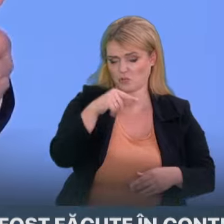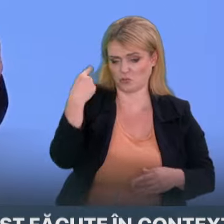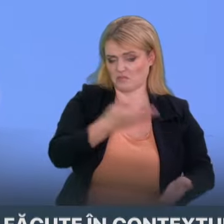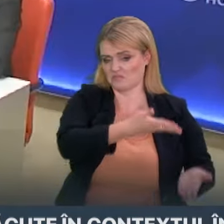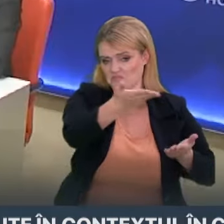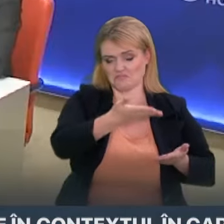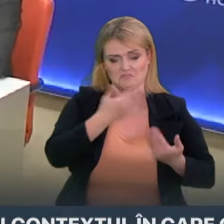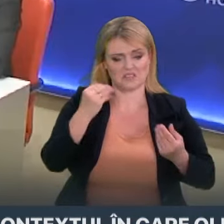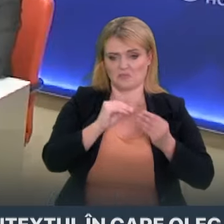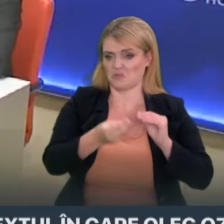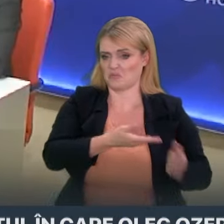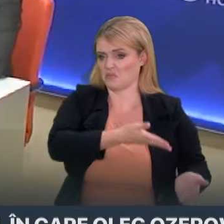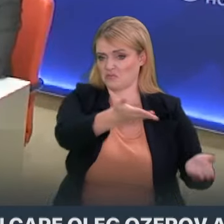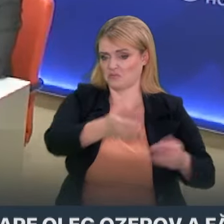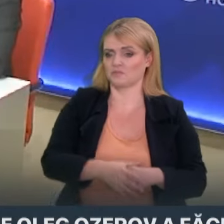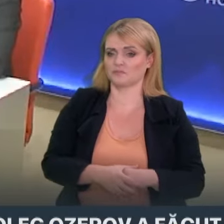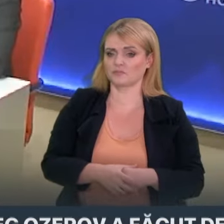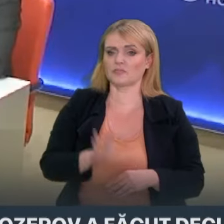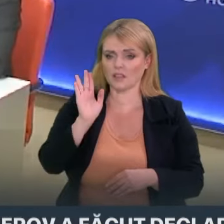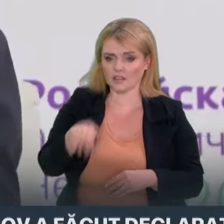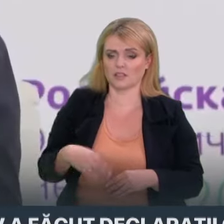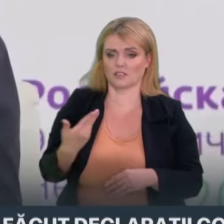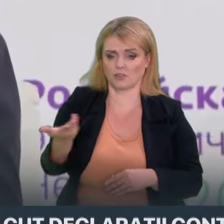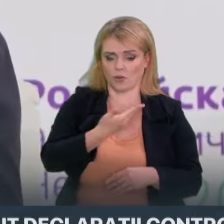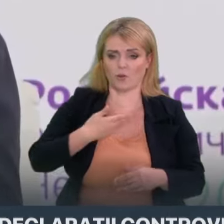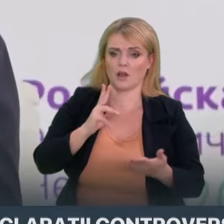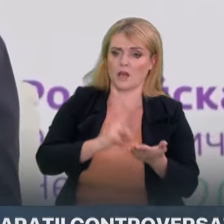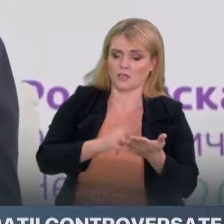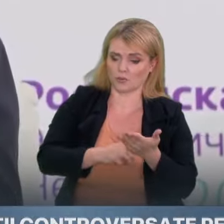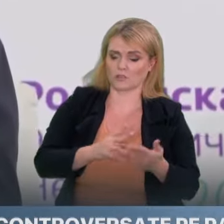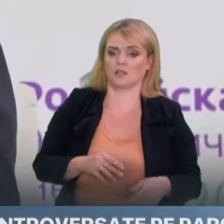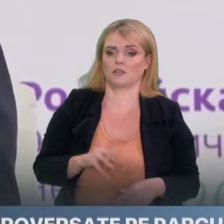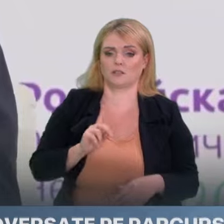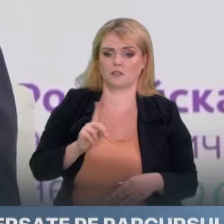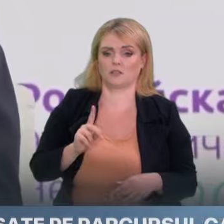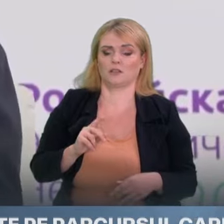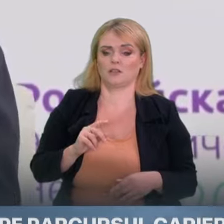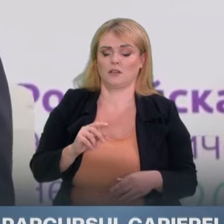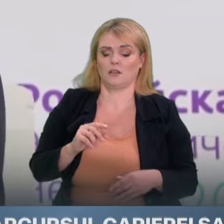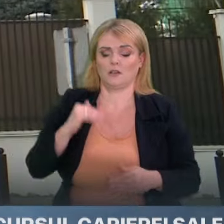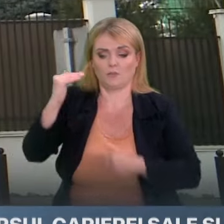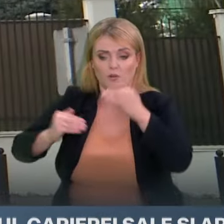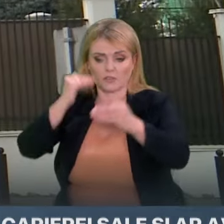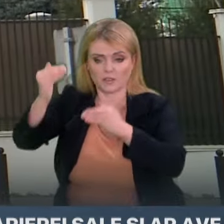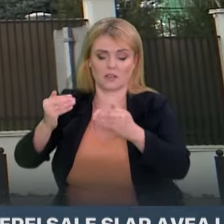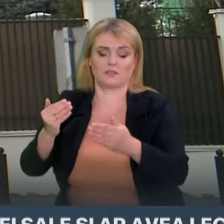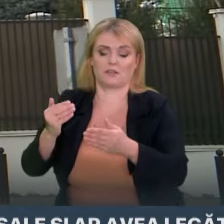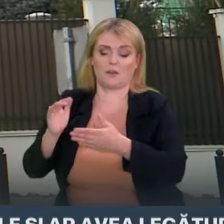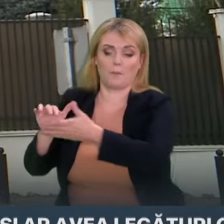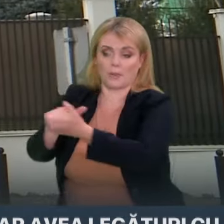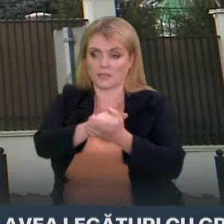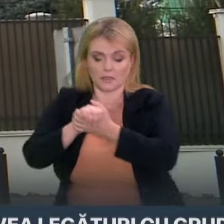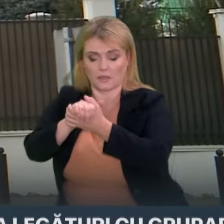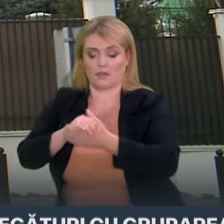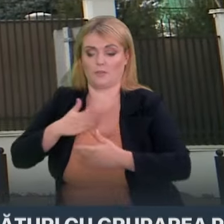să se manifeste în sensul să demonstreze că este, vrea să promoveze prietenia între țările noastre.